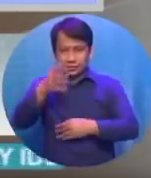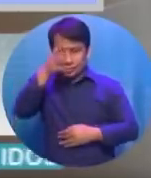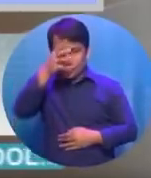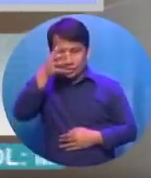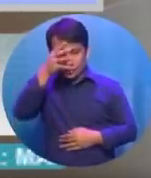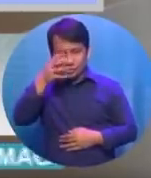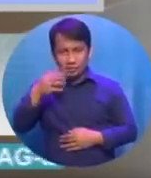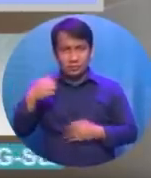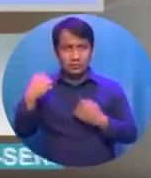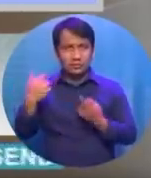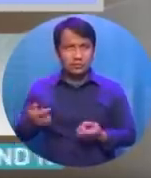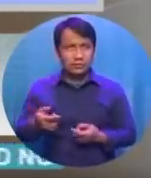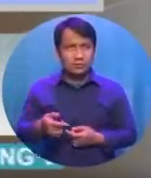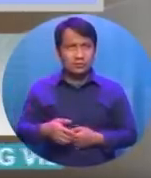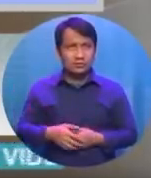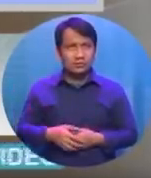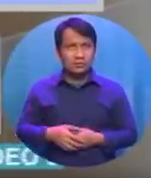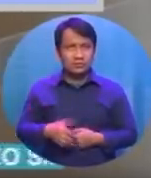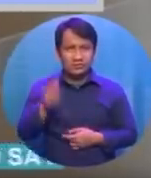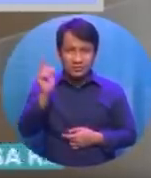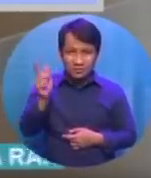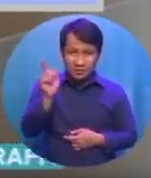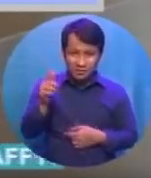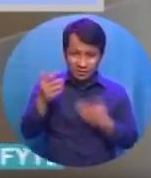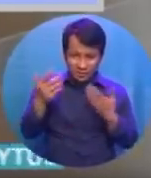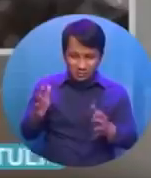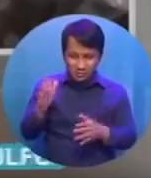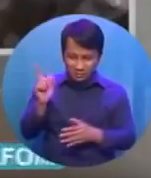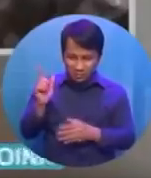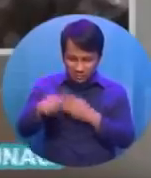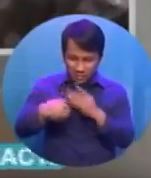mo after 20 years.